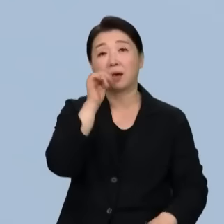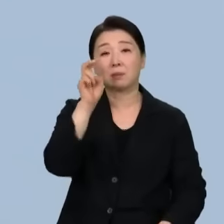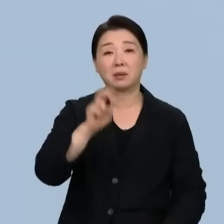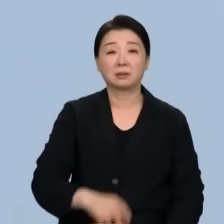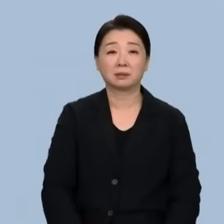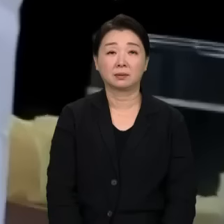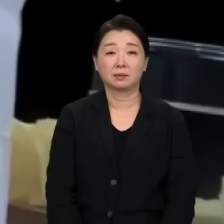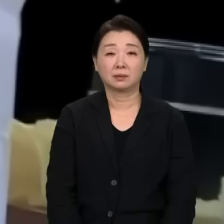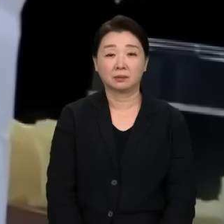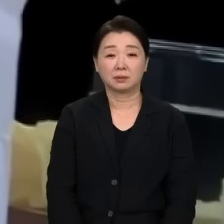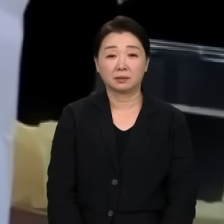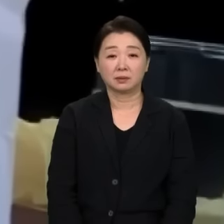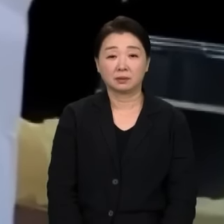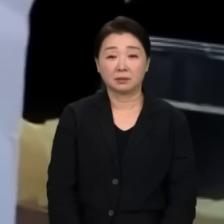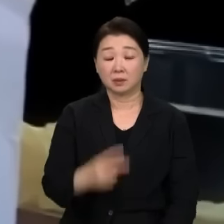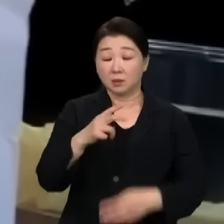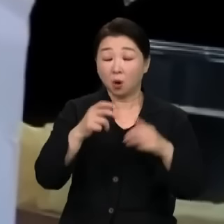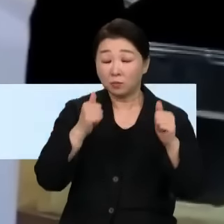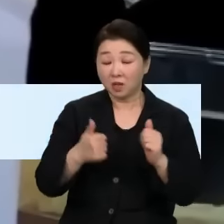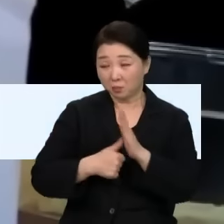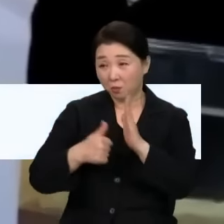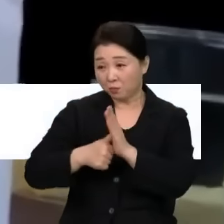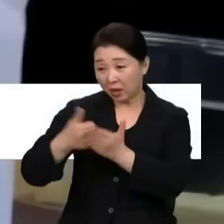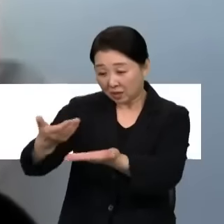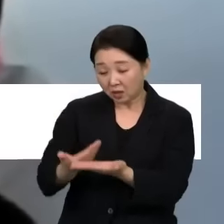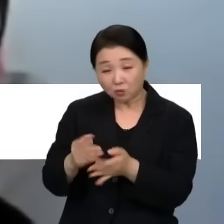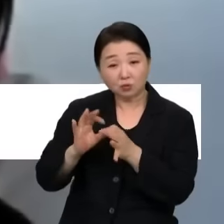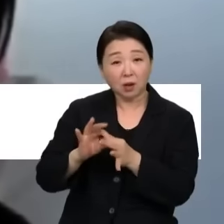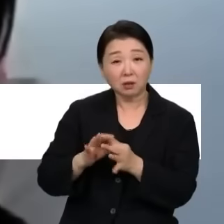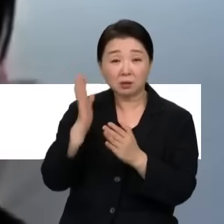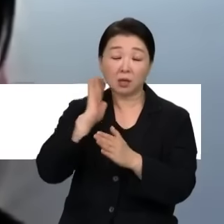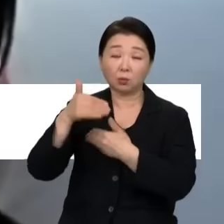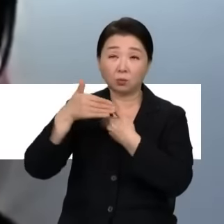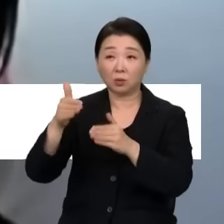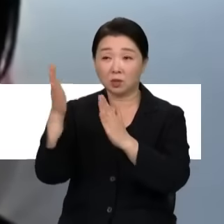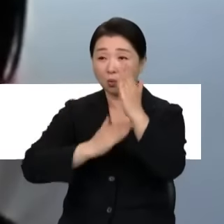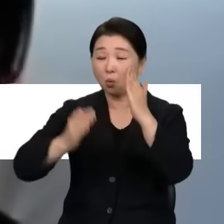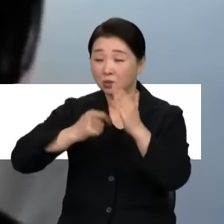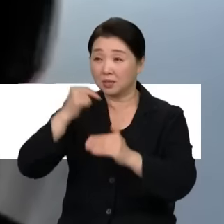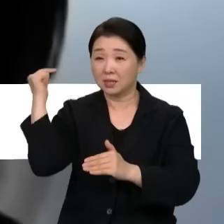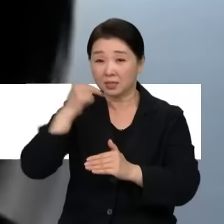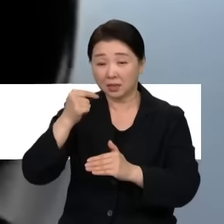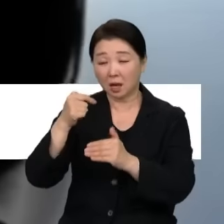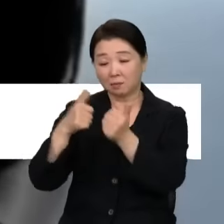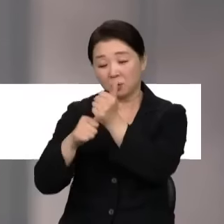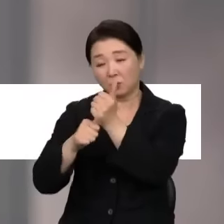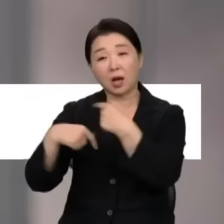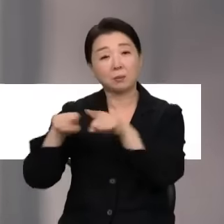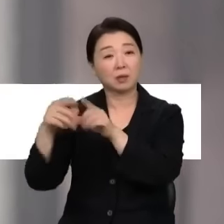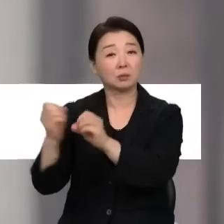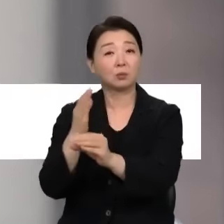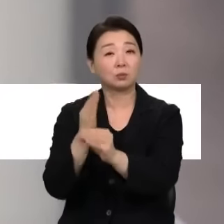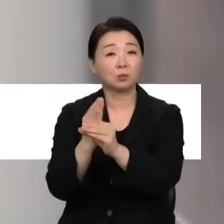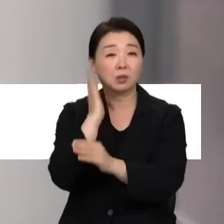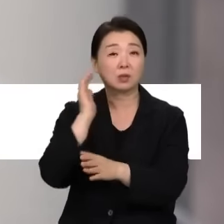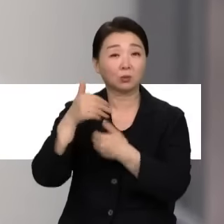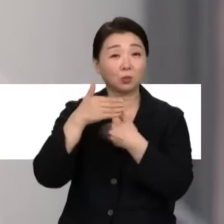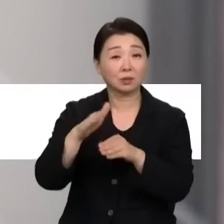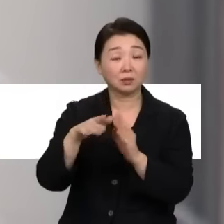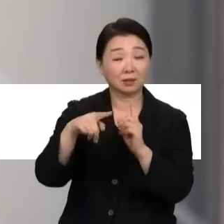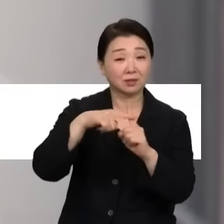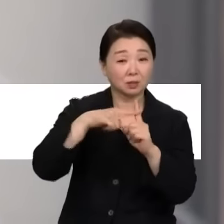있습니다. 검찰은 명품백 제출과 관련해 현재 대통령실 공직기강 비서관실과 소통하고 있고 대통령실도